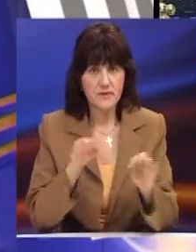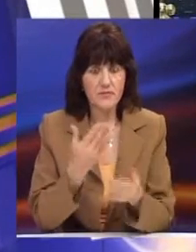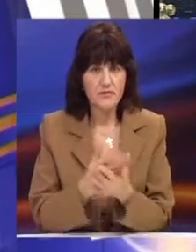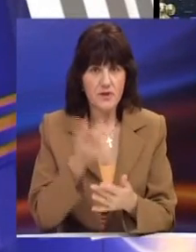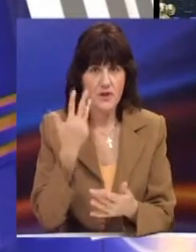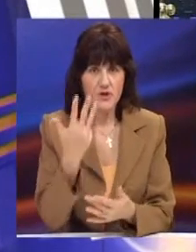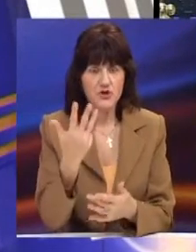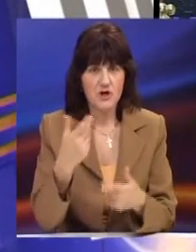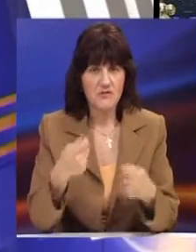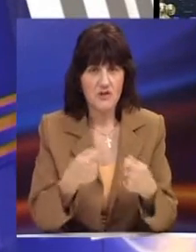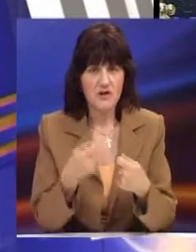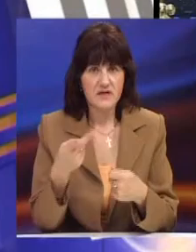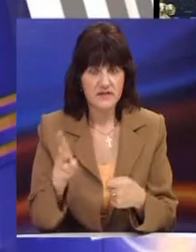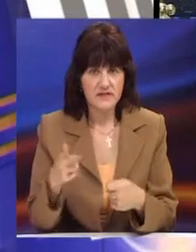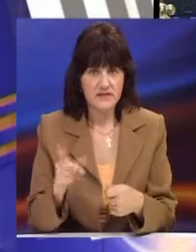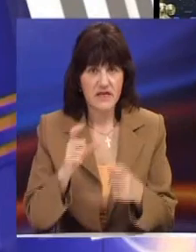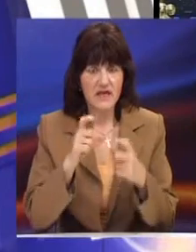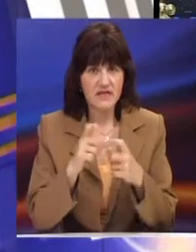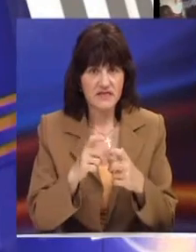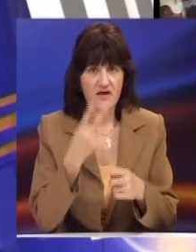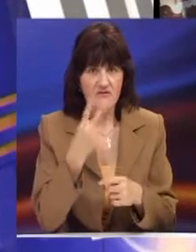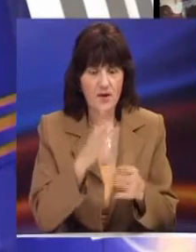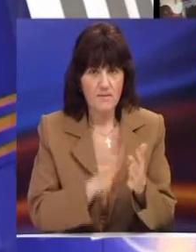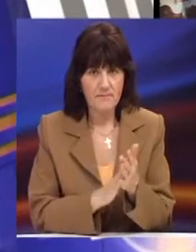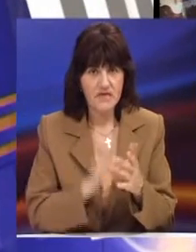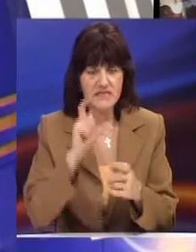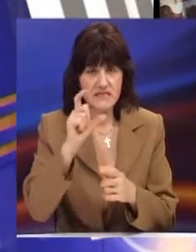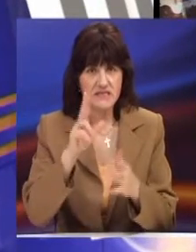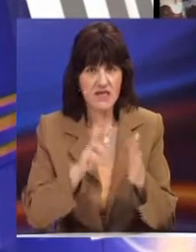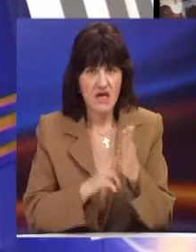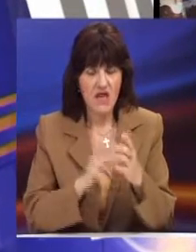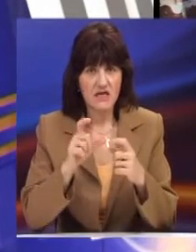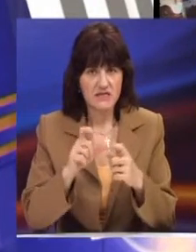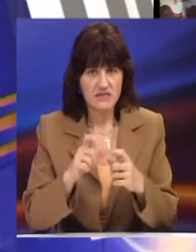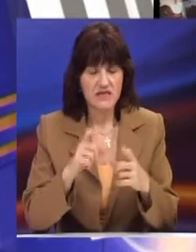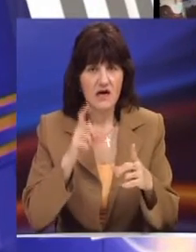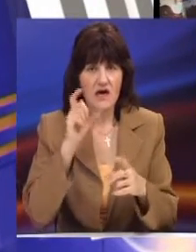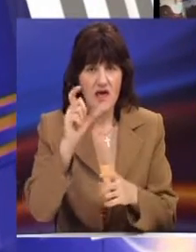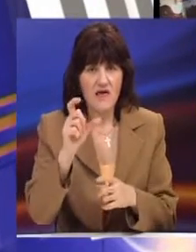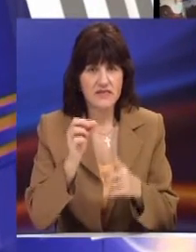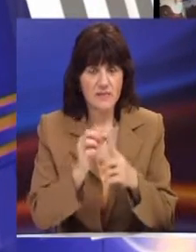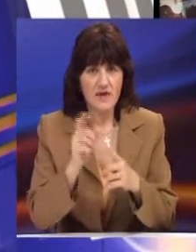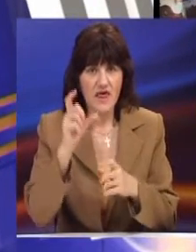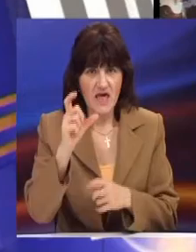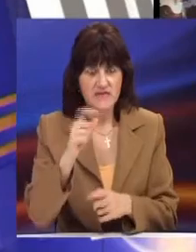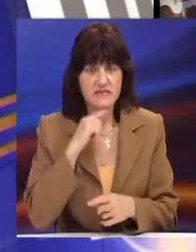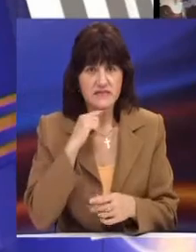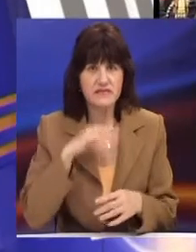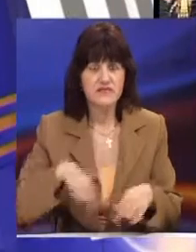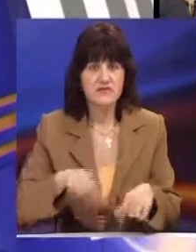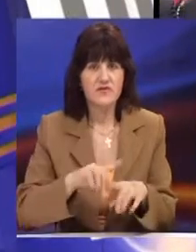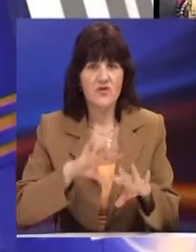izvršnoj vlasti činit će 4 stranke – SVM, SNS, SPS, DSHV, zajedno sa Partijom Ujedinjenih penzionera